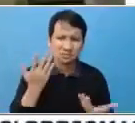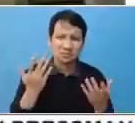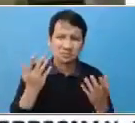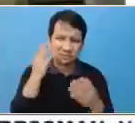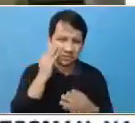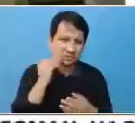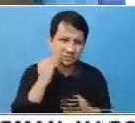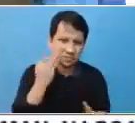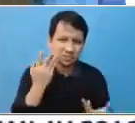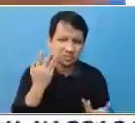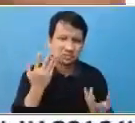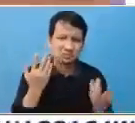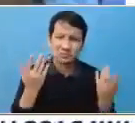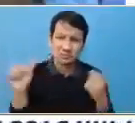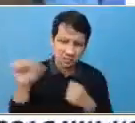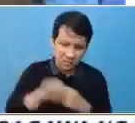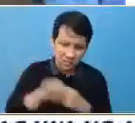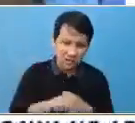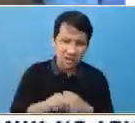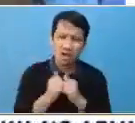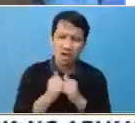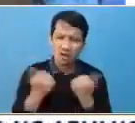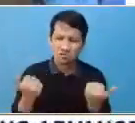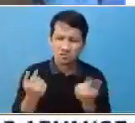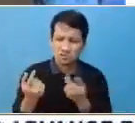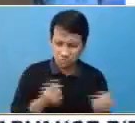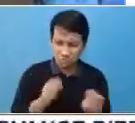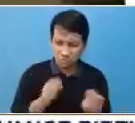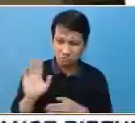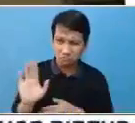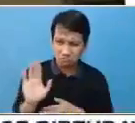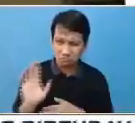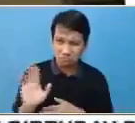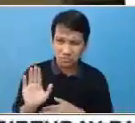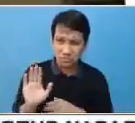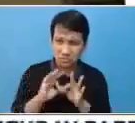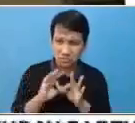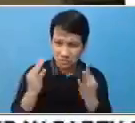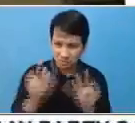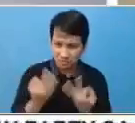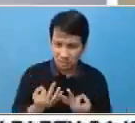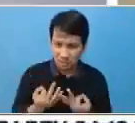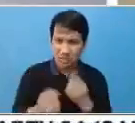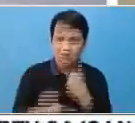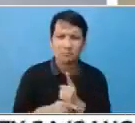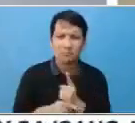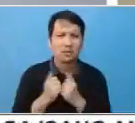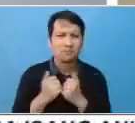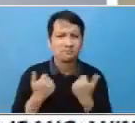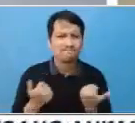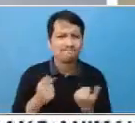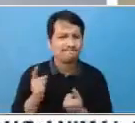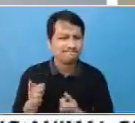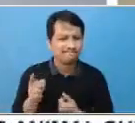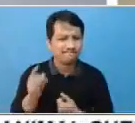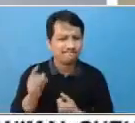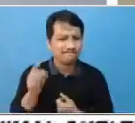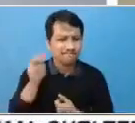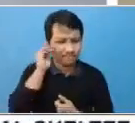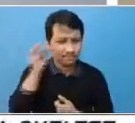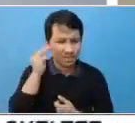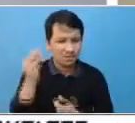noong good weather, gala talaga. Oh, basyal kami, mag-road trip kami. Mayor, ano po ang maibibigay